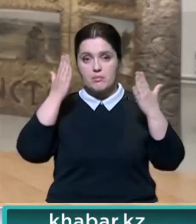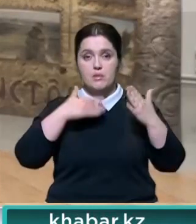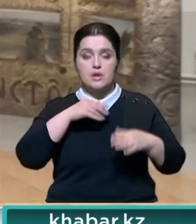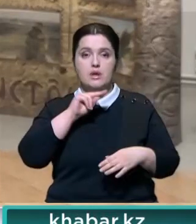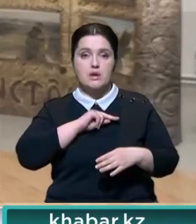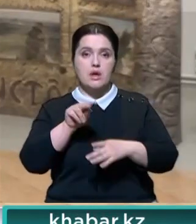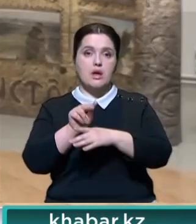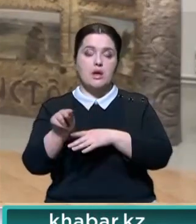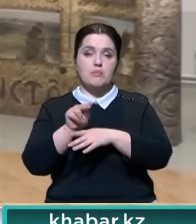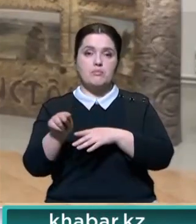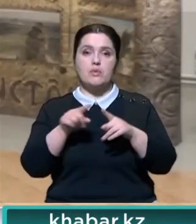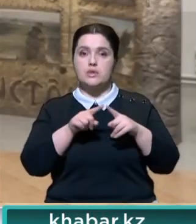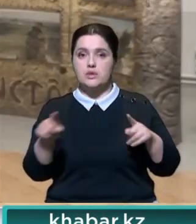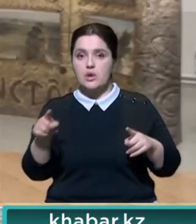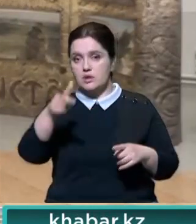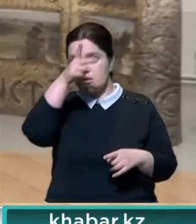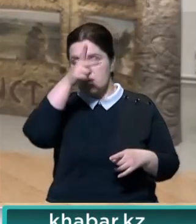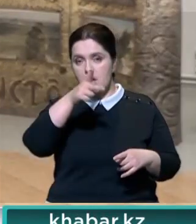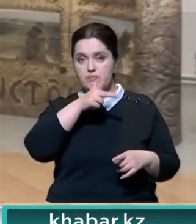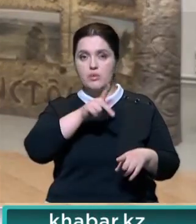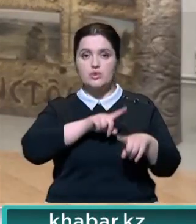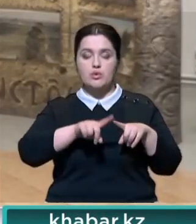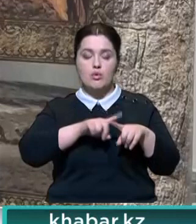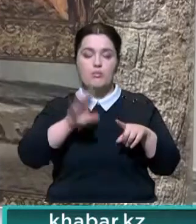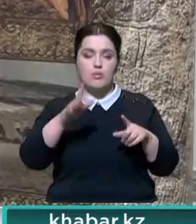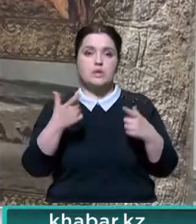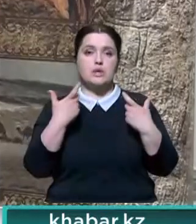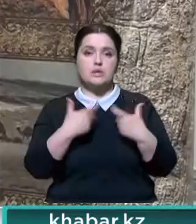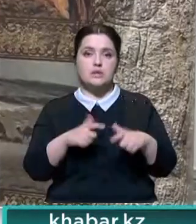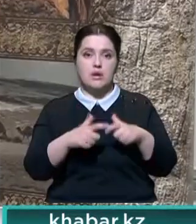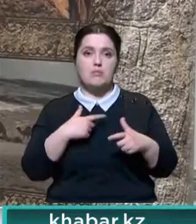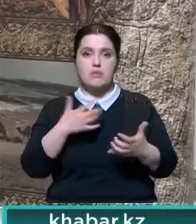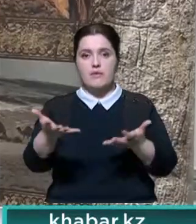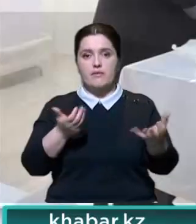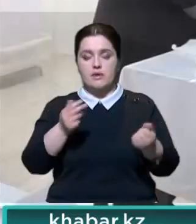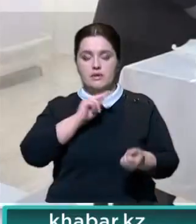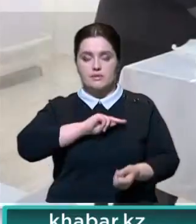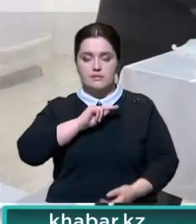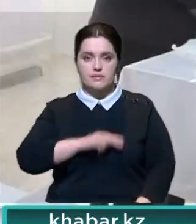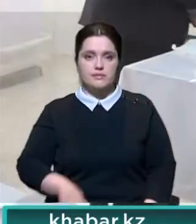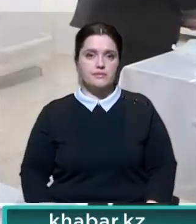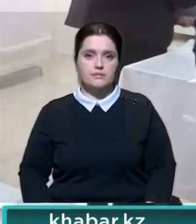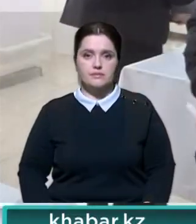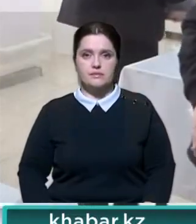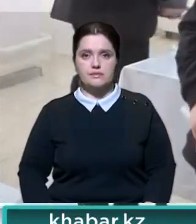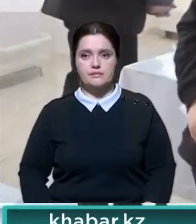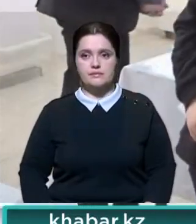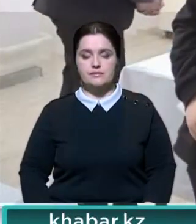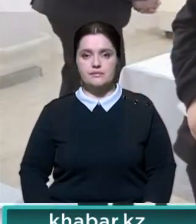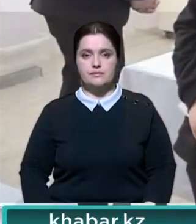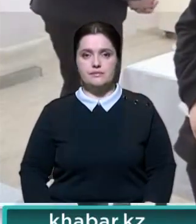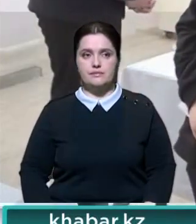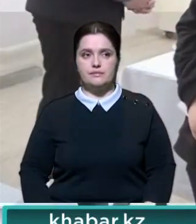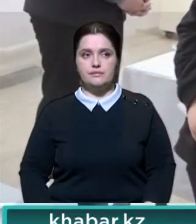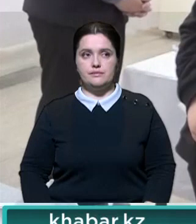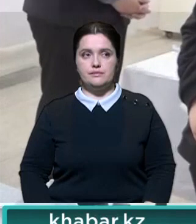сотрудники обучали ребят в течение 3 месяцев. Скоро будут экзамены, и мы возьмем ребят на работу. Вот это кала, цветок, видите?